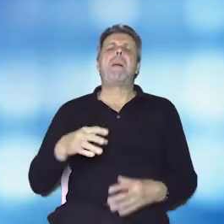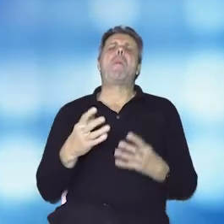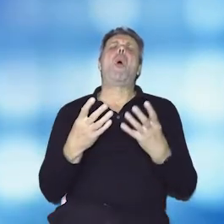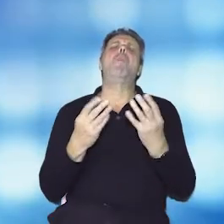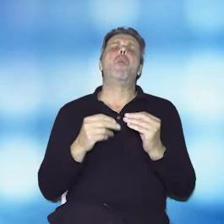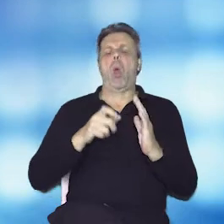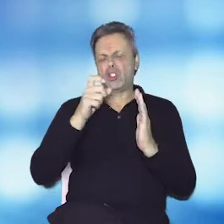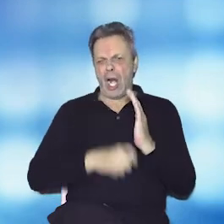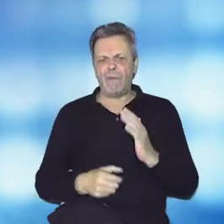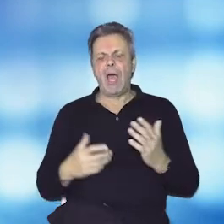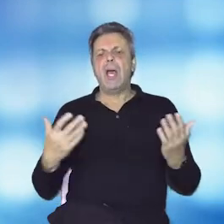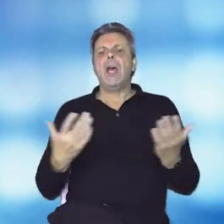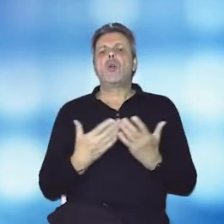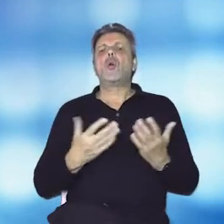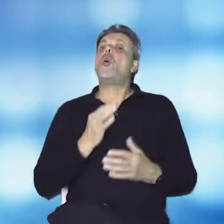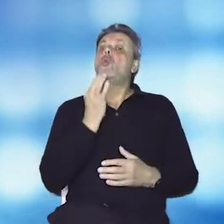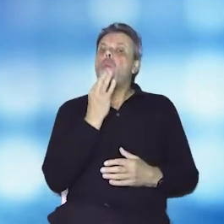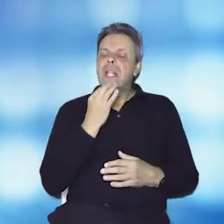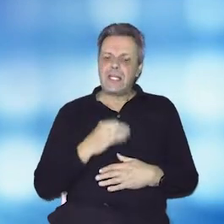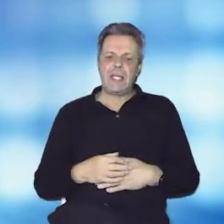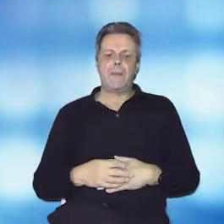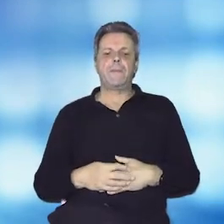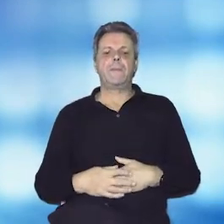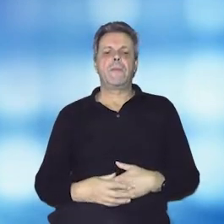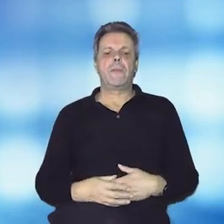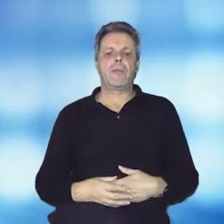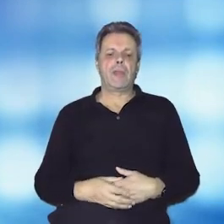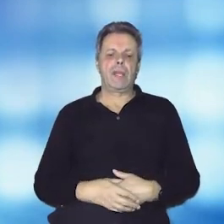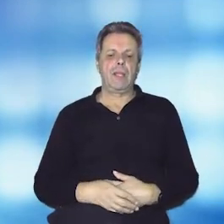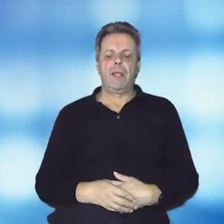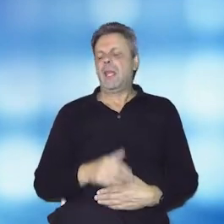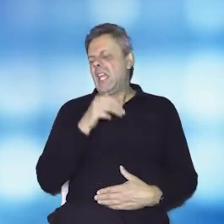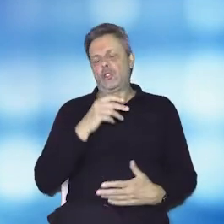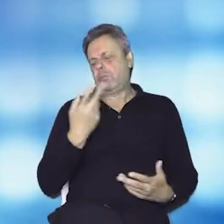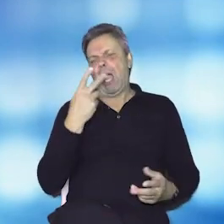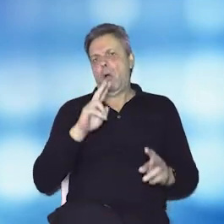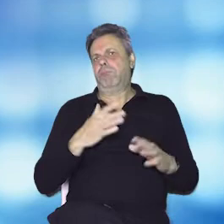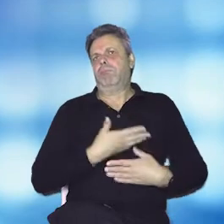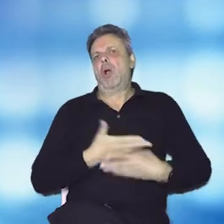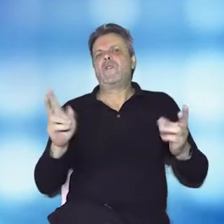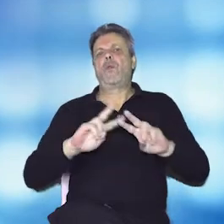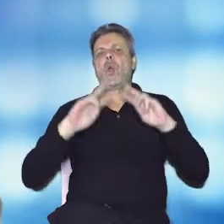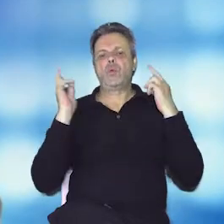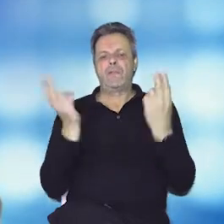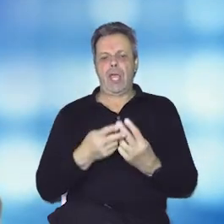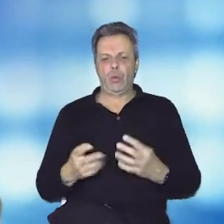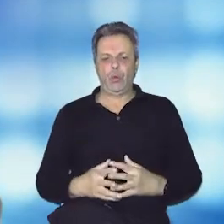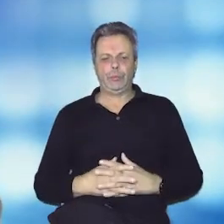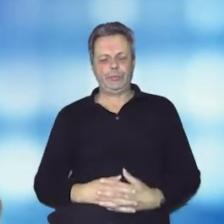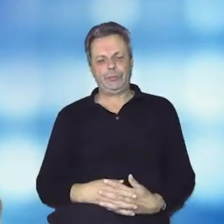puno članova koji su crnci, isto tako i u bilo kojem drugom dijelu svijeta. Čekam sada demant.